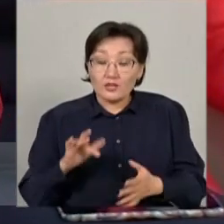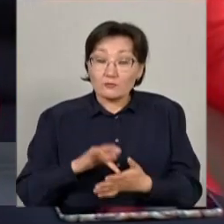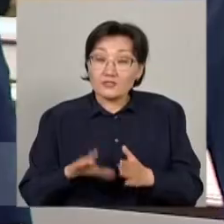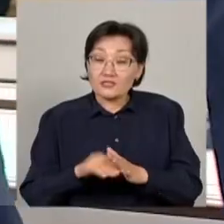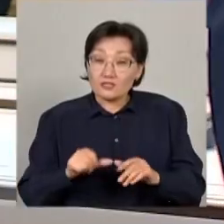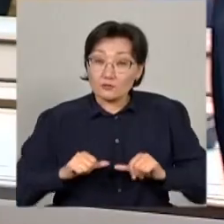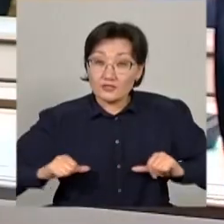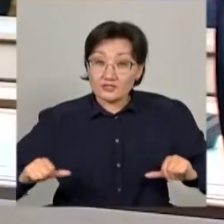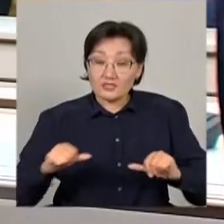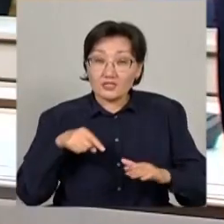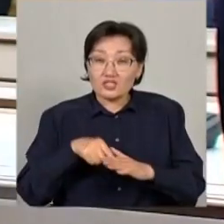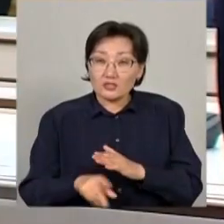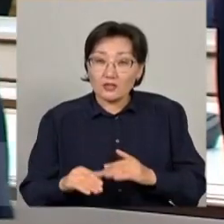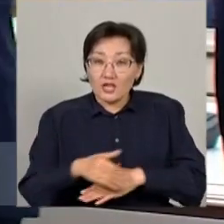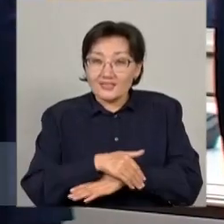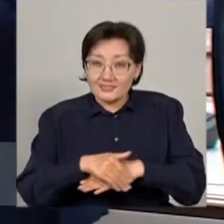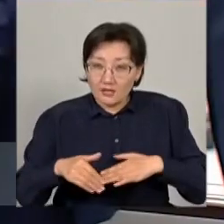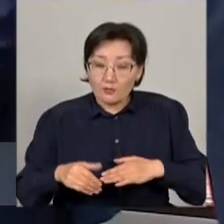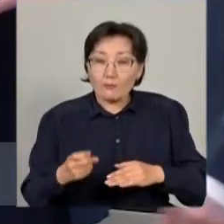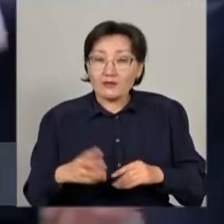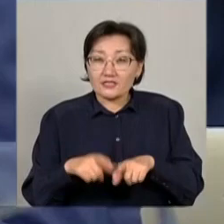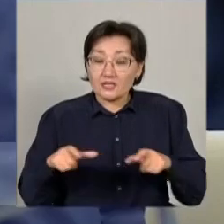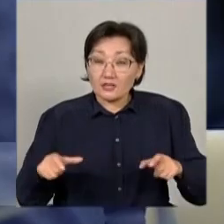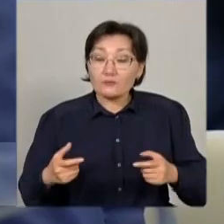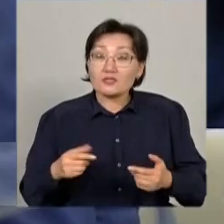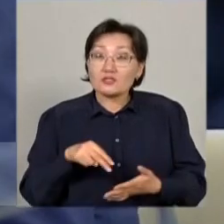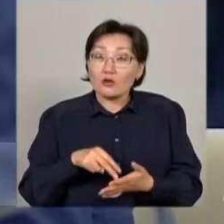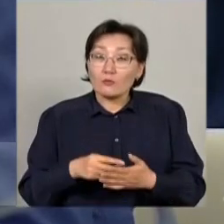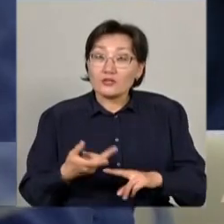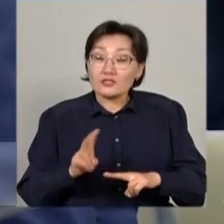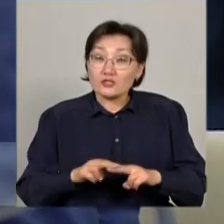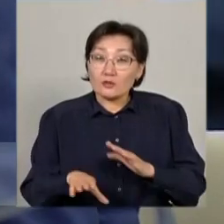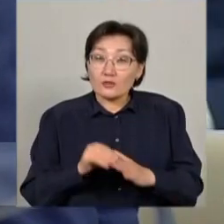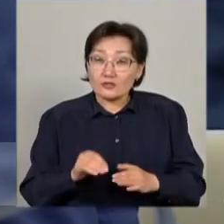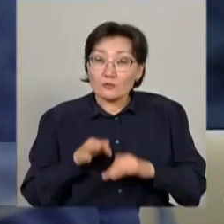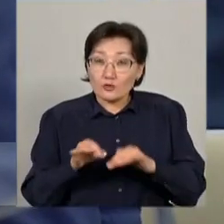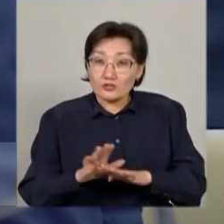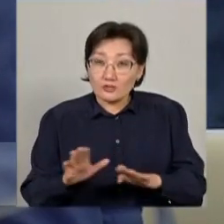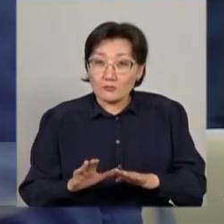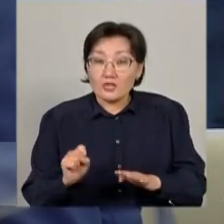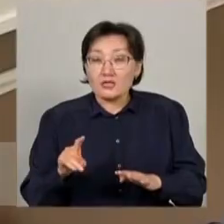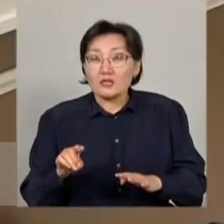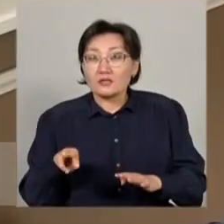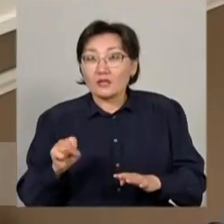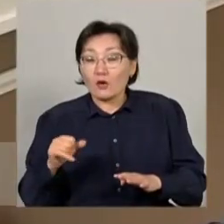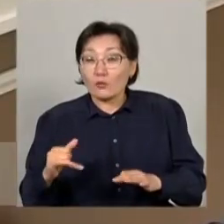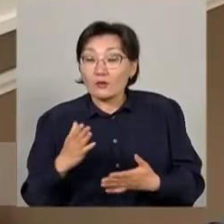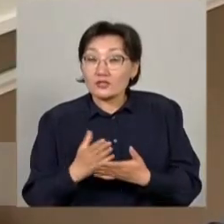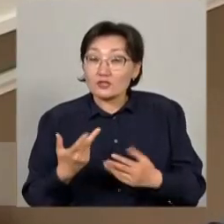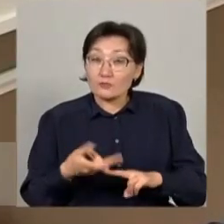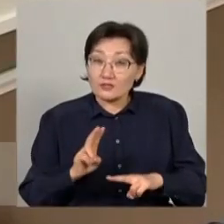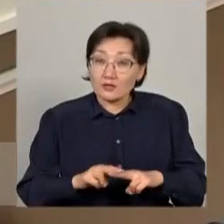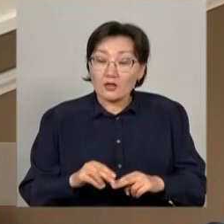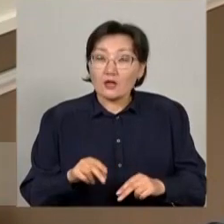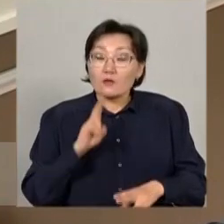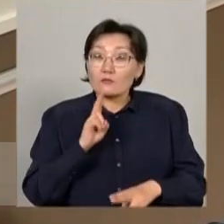сайлау комиссиясының іші ғана емес, сыртында да біраз адам болды. Мәселен, осы сайлауға өте алмай қалған Сырымбек Тау бар. Осында